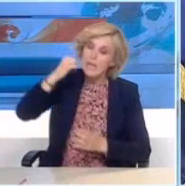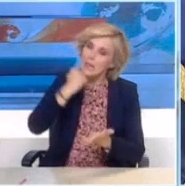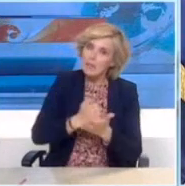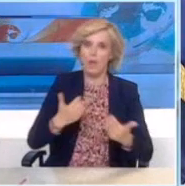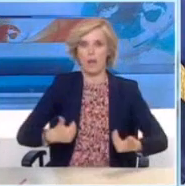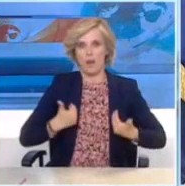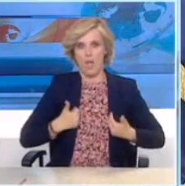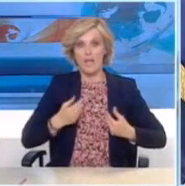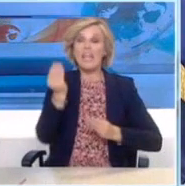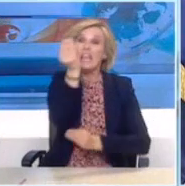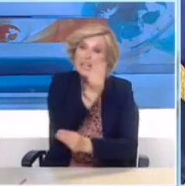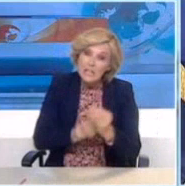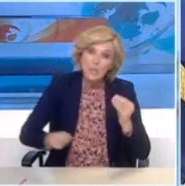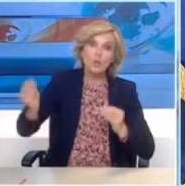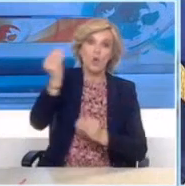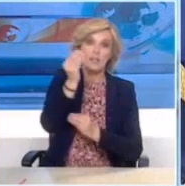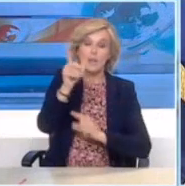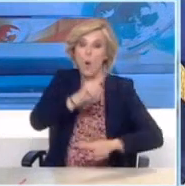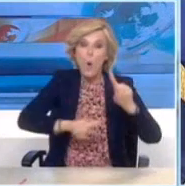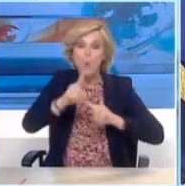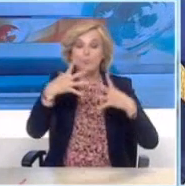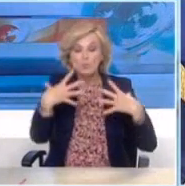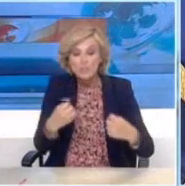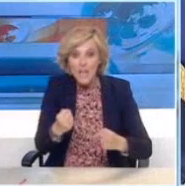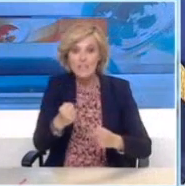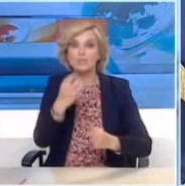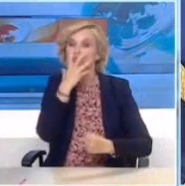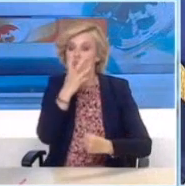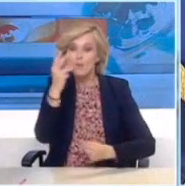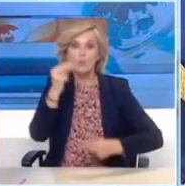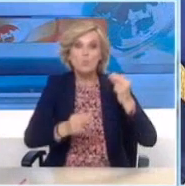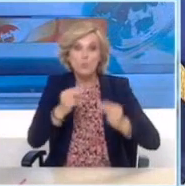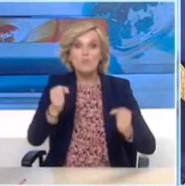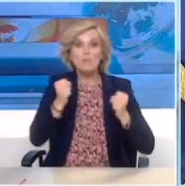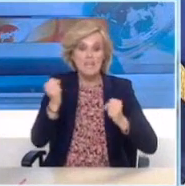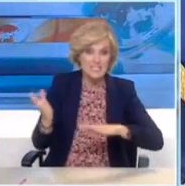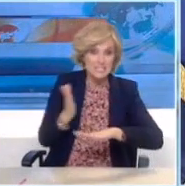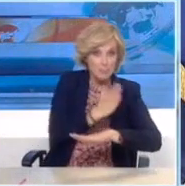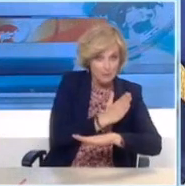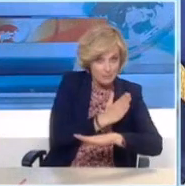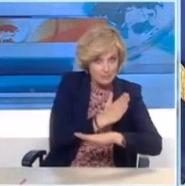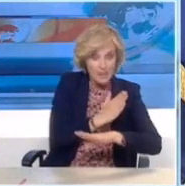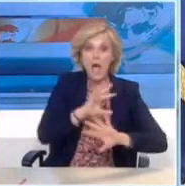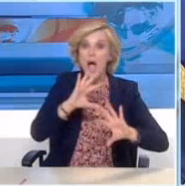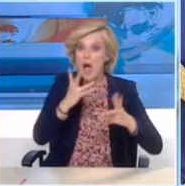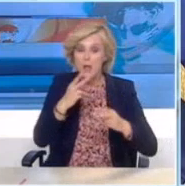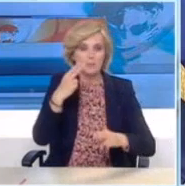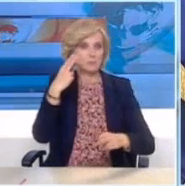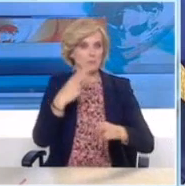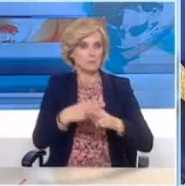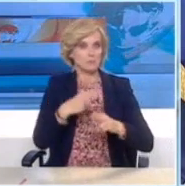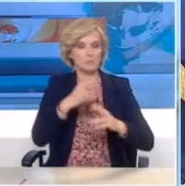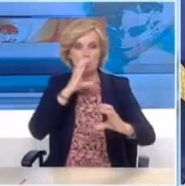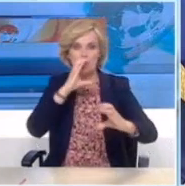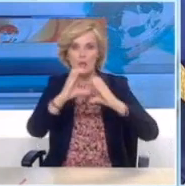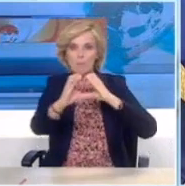υποκείμενα νοσήματα. Άρα το μήνυμα εδώ είναι επικοινωνία με τον γιατρό. Φυσικά και δεν αλλάζει το μήνυμα μείνε σπίτι, γιατί είναι ήπια νόσος